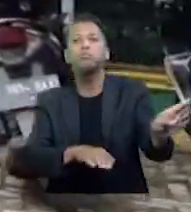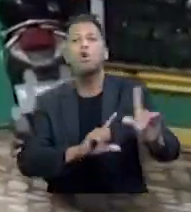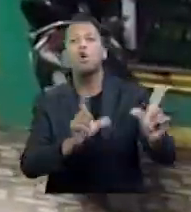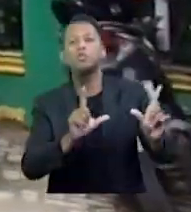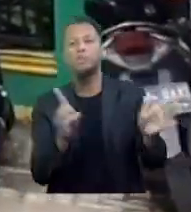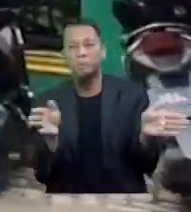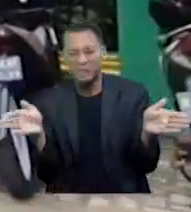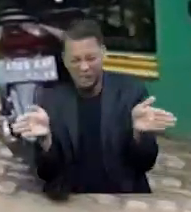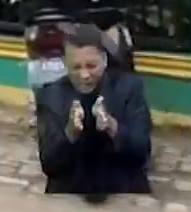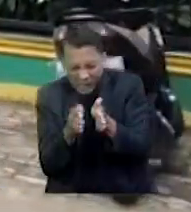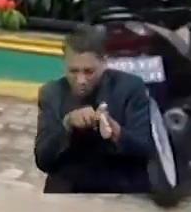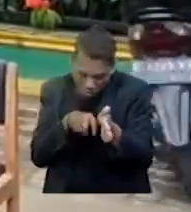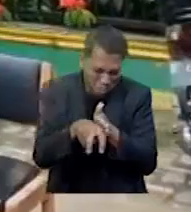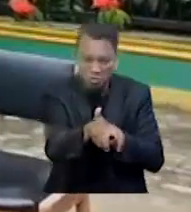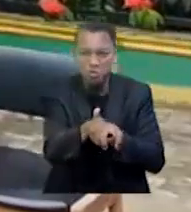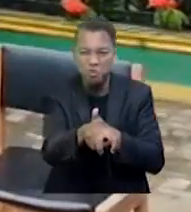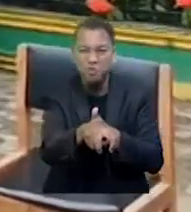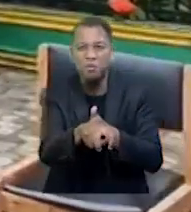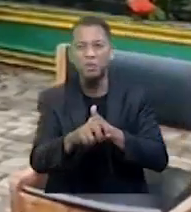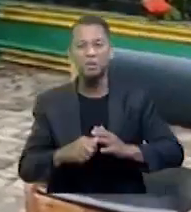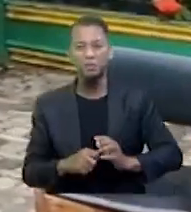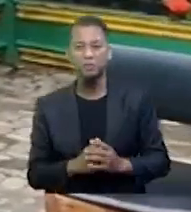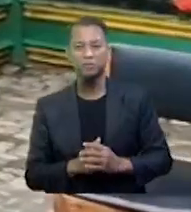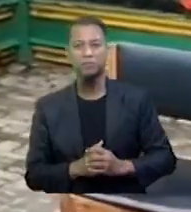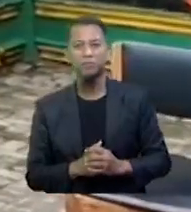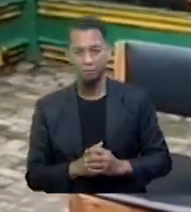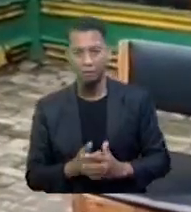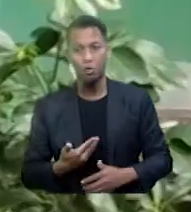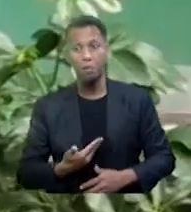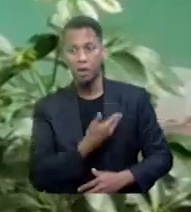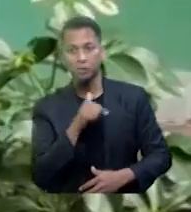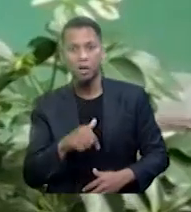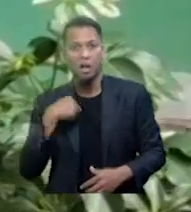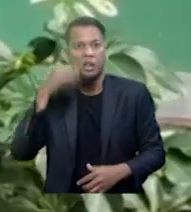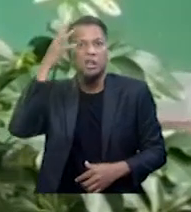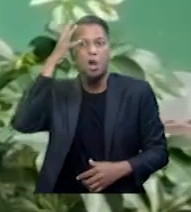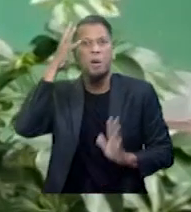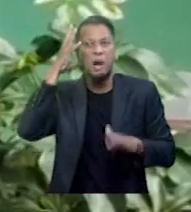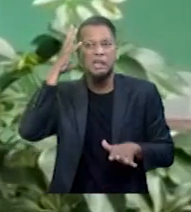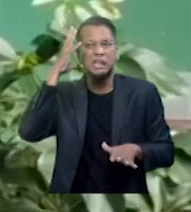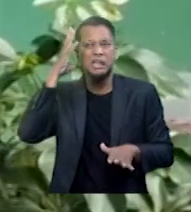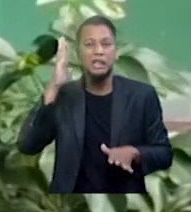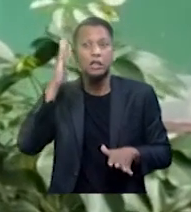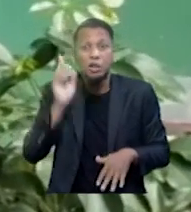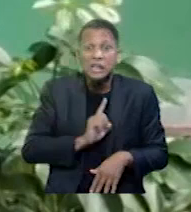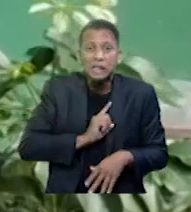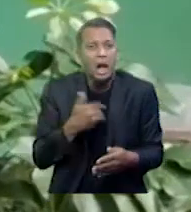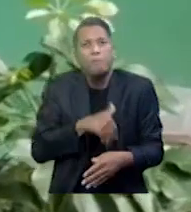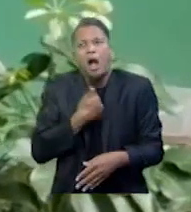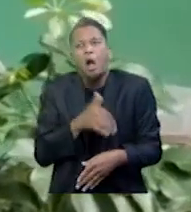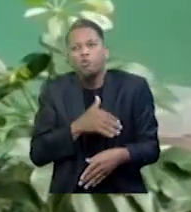gang. Pasca kejadian, korban mengalami trauma, tidak berani tidur sendiri dan tidak berani pergi keluar sendirian.